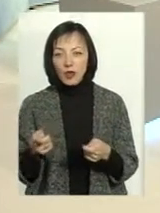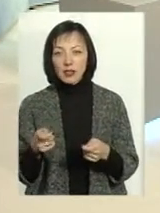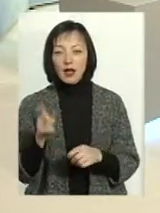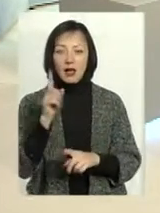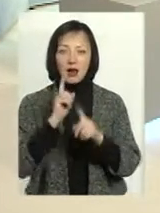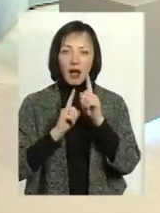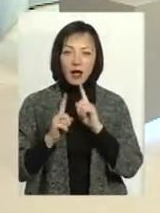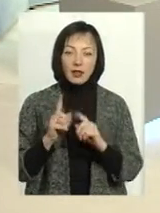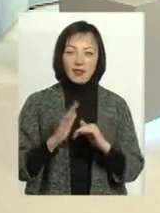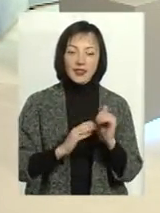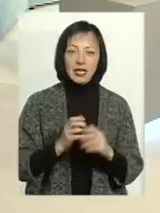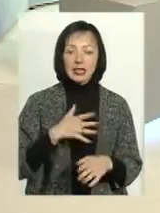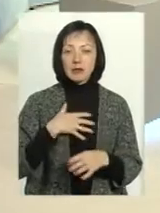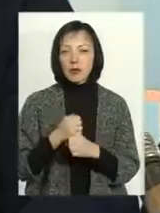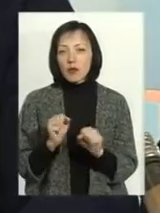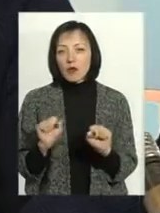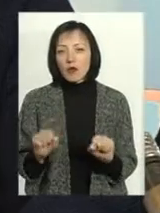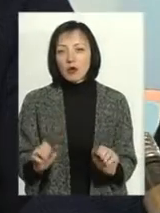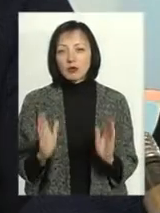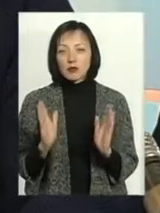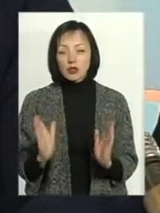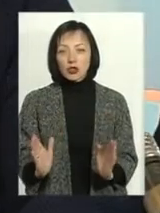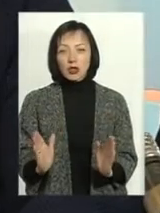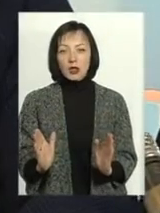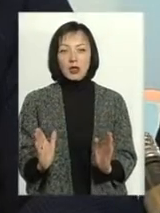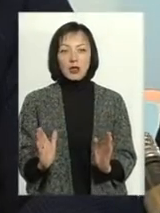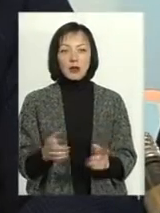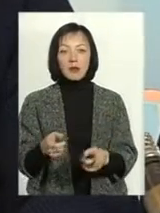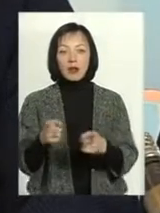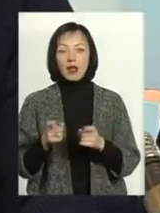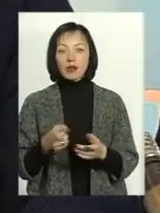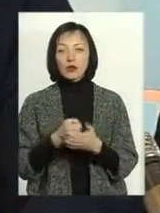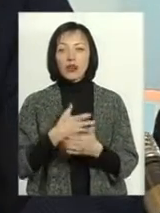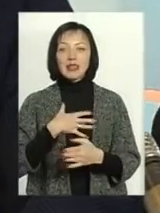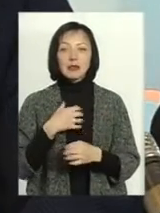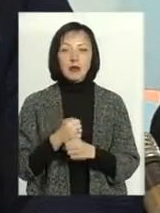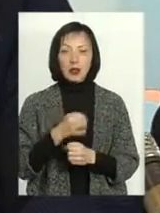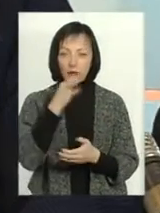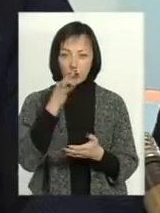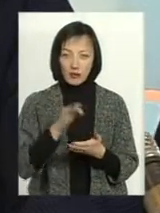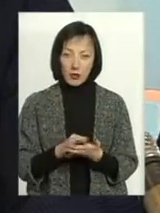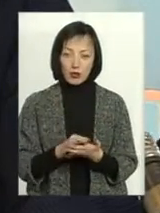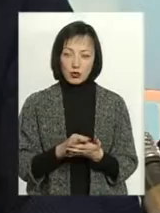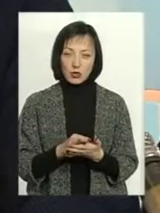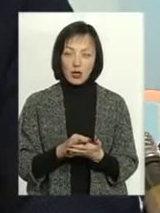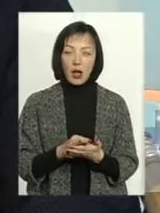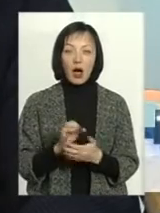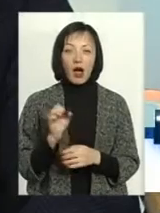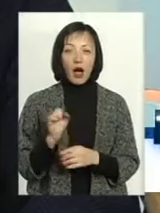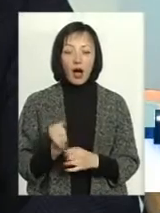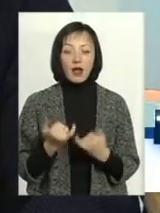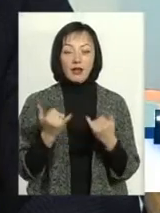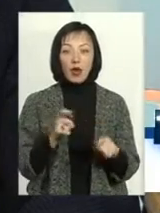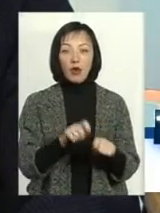кваліфікаційна дисциплінарна. Ми можемо тільки кваліфікаційна дисциплінарна комісія притягувати до дисциплінарної відповідальності. Для